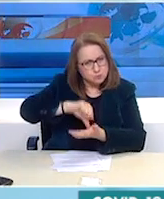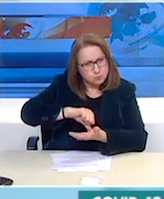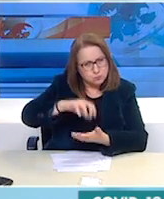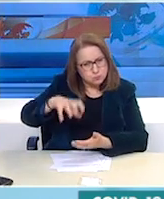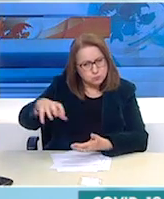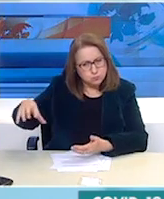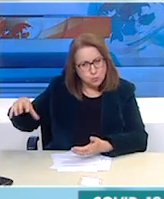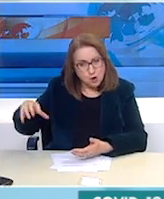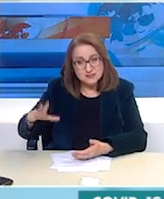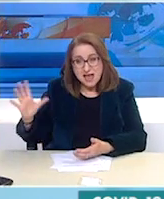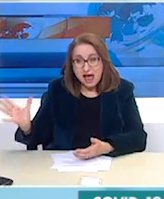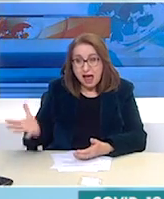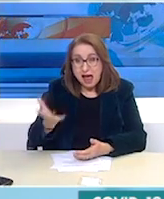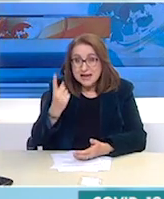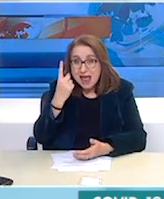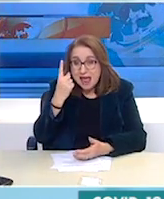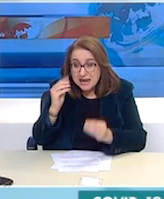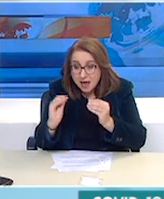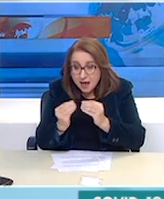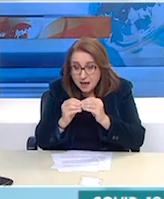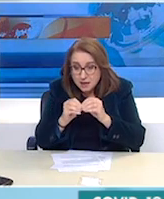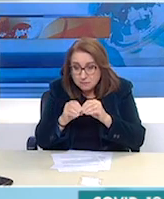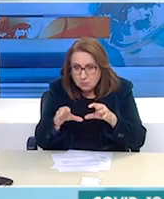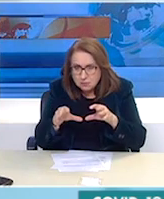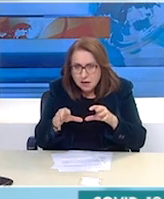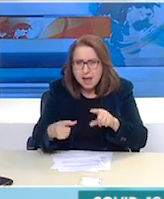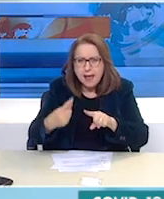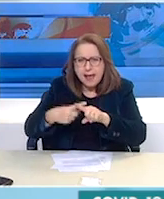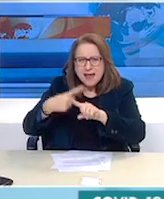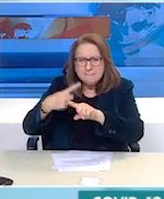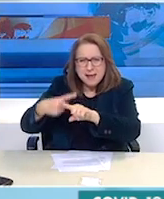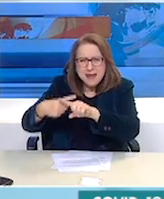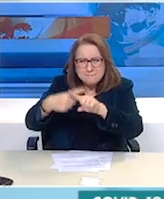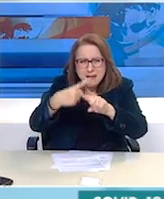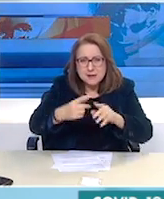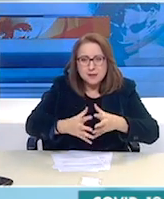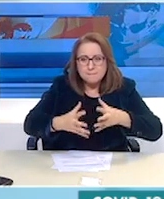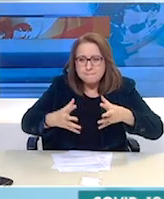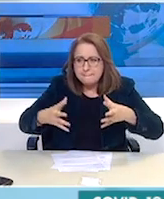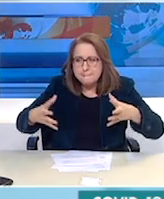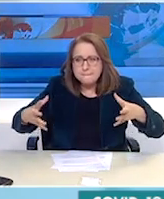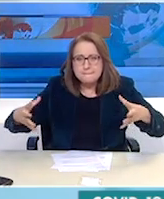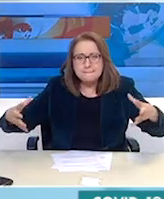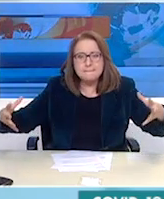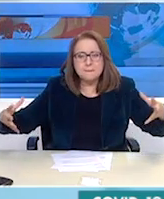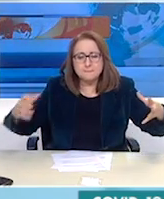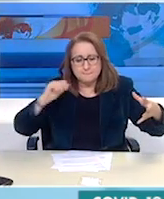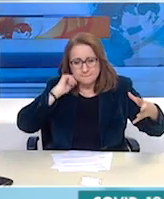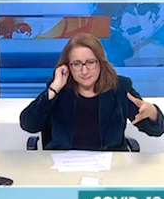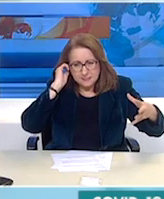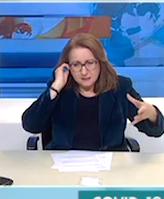που η κάθε επιδημιολογική εστία μπορεί να αποκτήσει μεγάλο πολλαπλασιαστή και να δημιουργήσει ανεξέλεγκτες καταστάσεις.